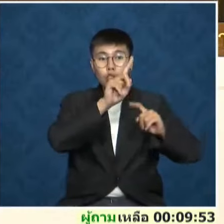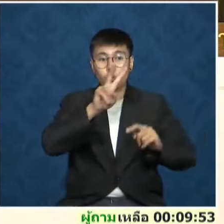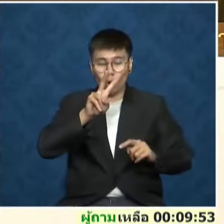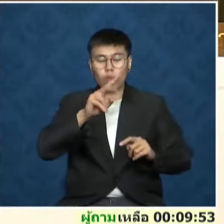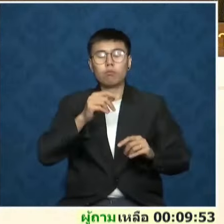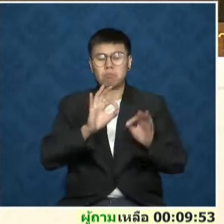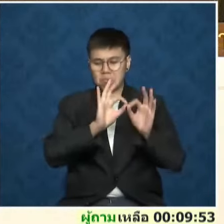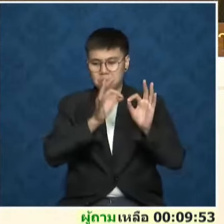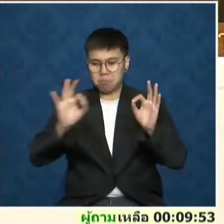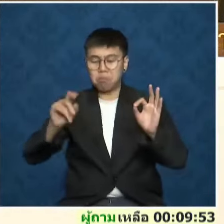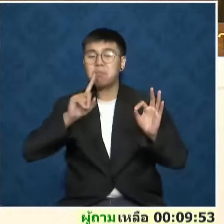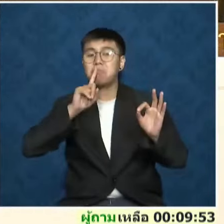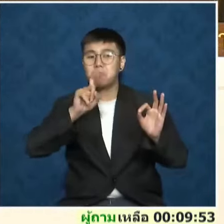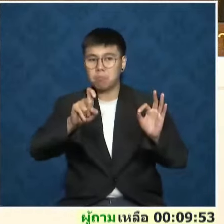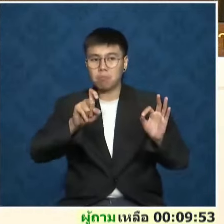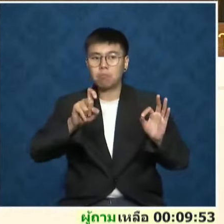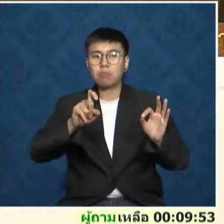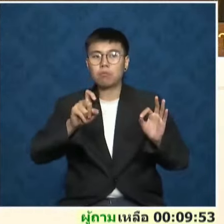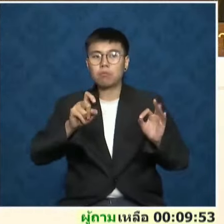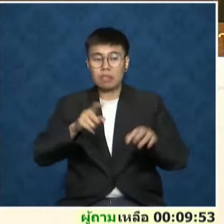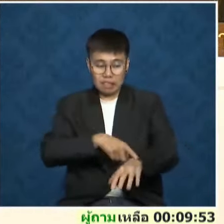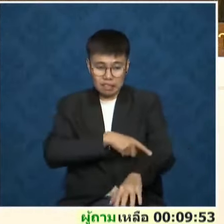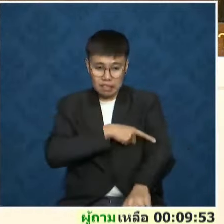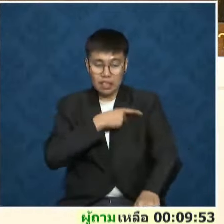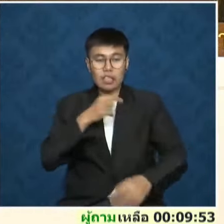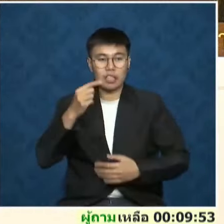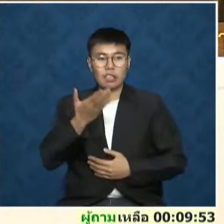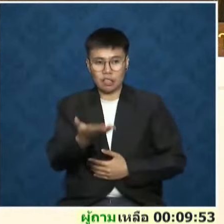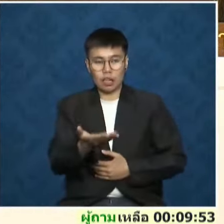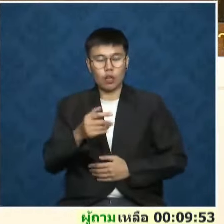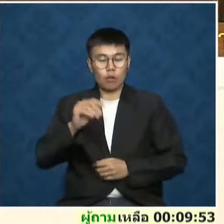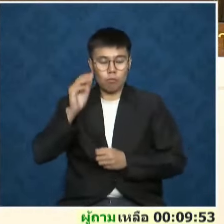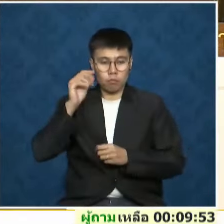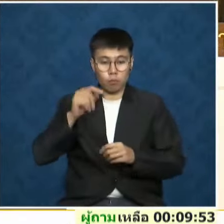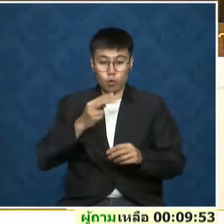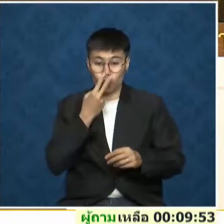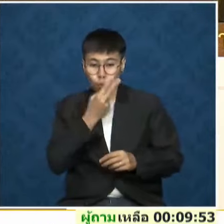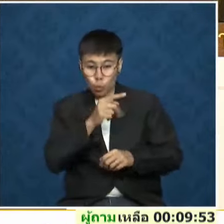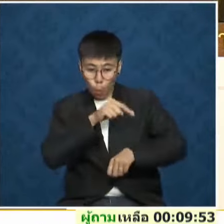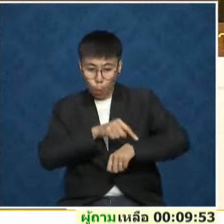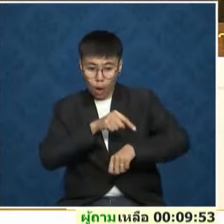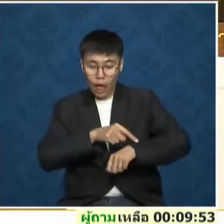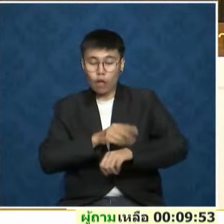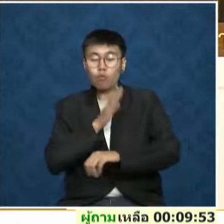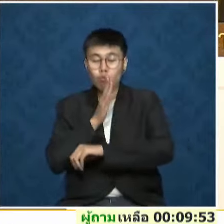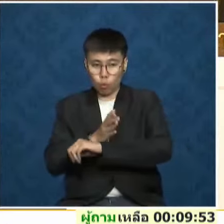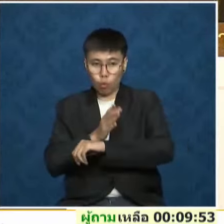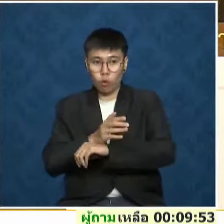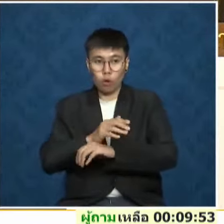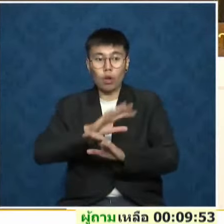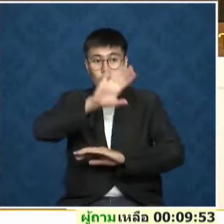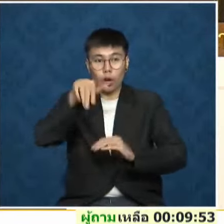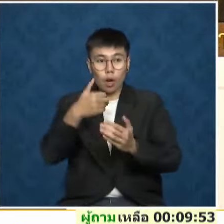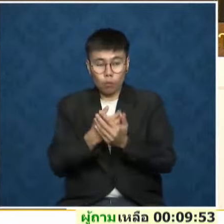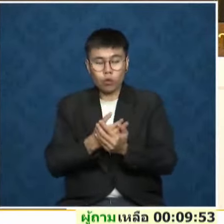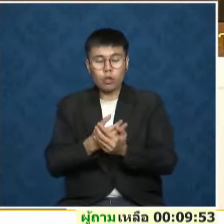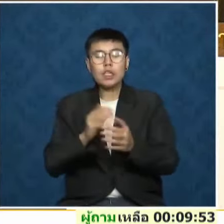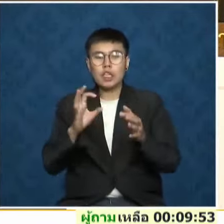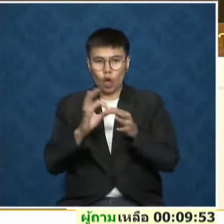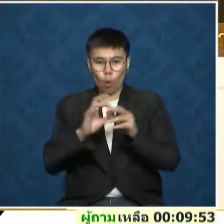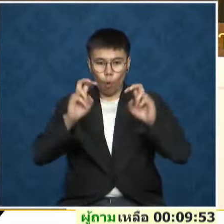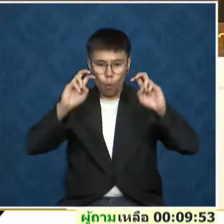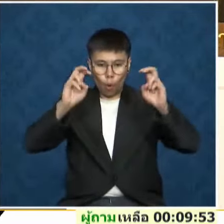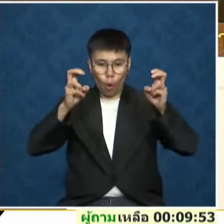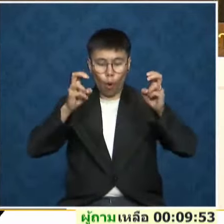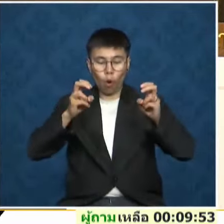เดี๋ยวทางท่านผู้ถามก็จะบริหารเวลาของตัวเองได้แล้วก็ทุกอย่างยังอยู่ในประเด็นของการทุจริตอาหารกลางวันอยู่ครับขอเชิญ